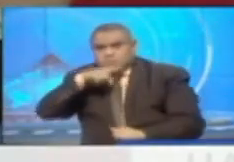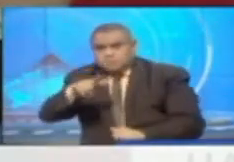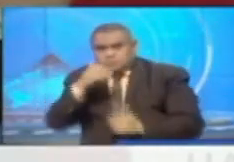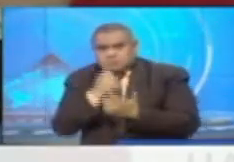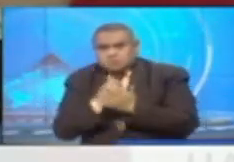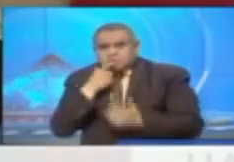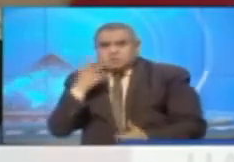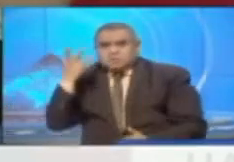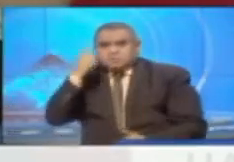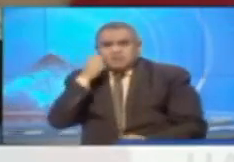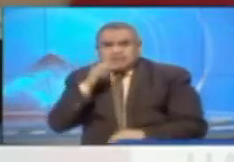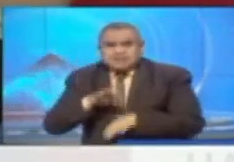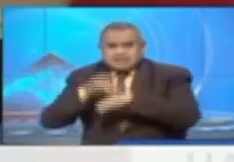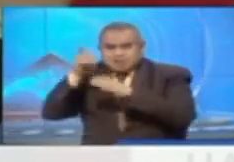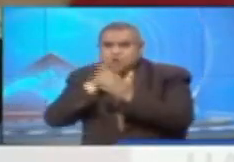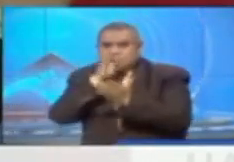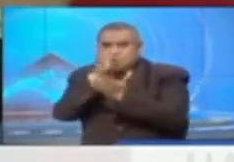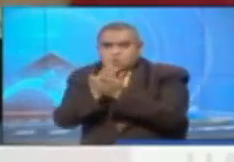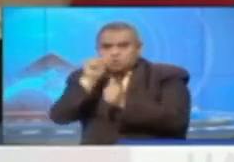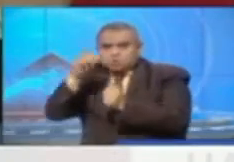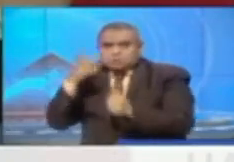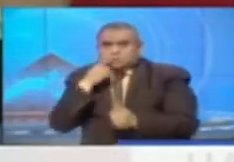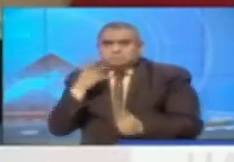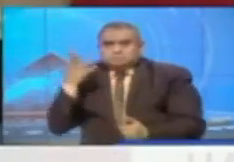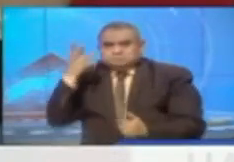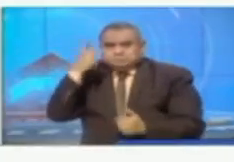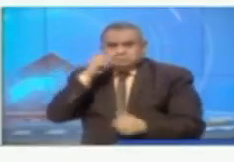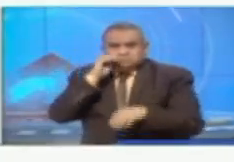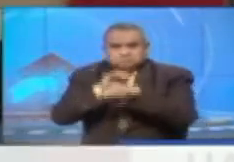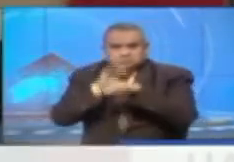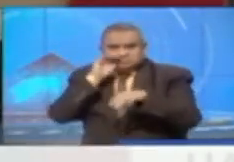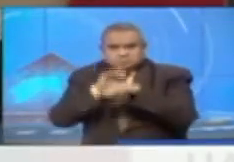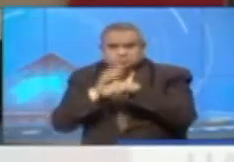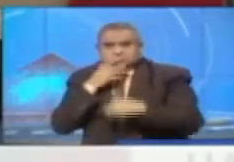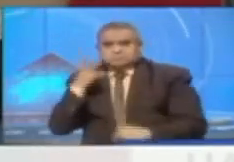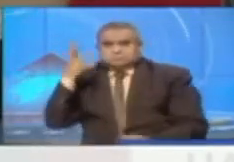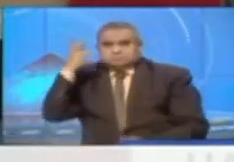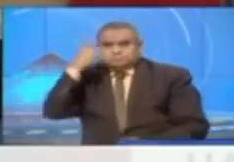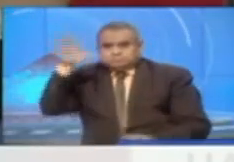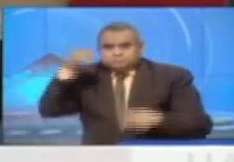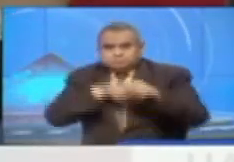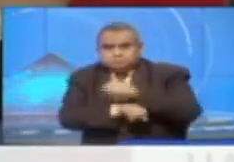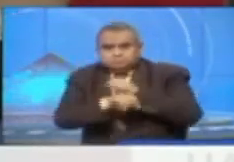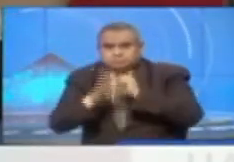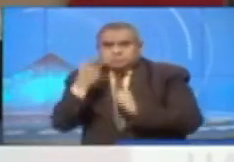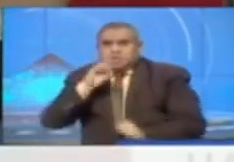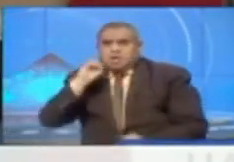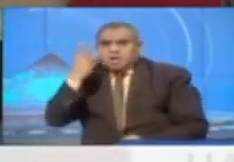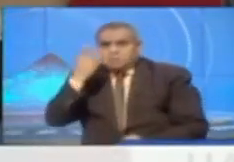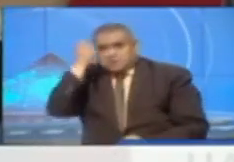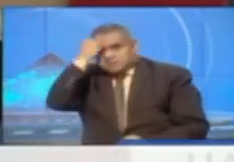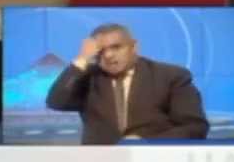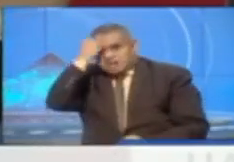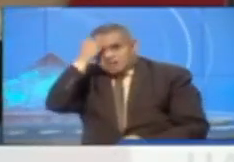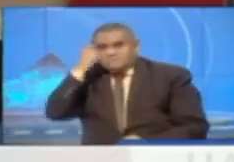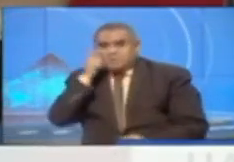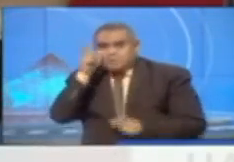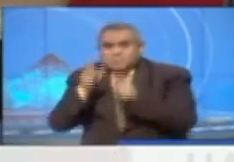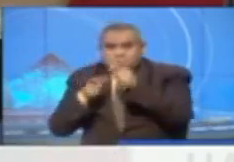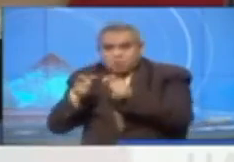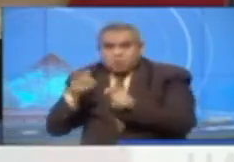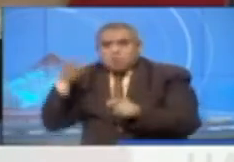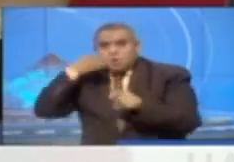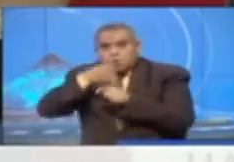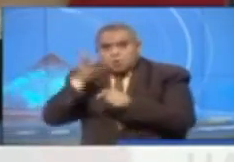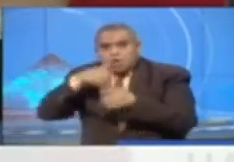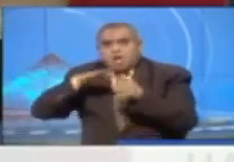إن هناك أزمة حقوق إنسان متكاملة الأركان، مشيرا إلى اعتقال نحو 14,000 شخص بينهم أطفال